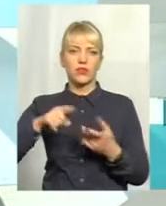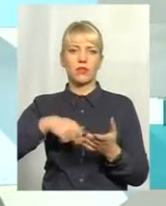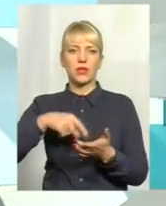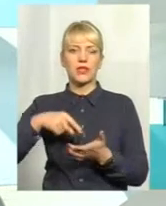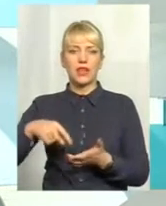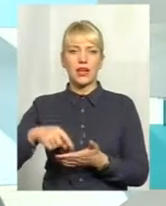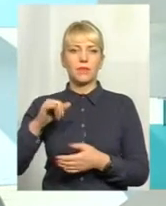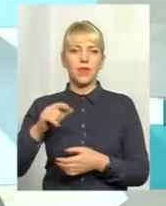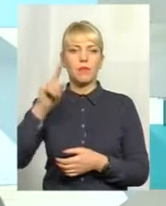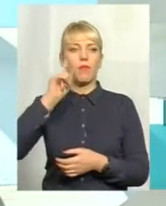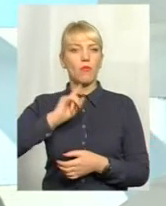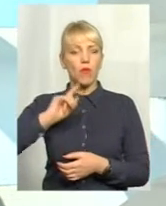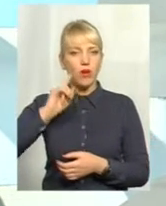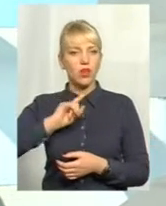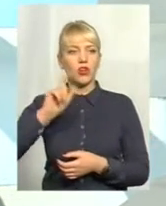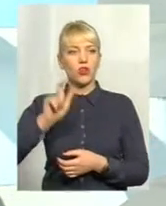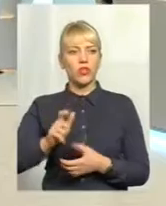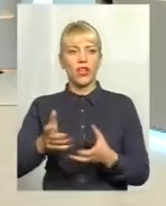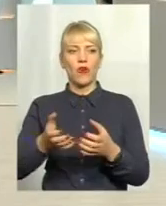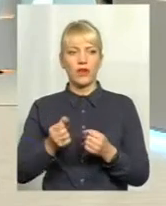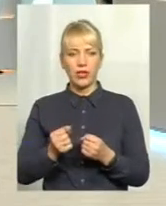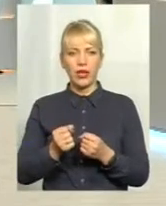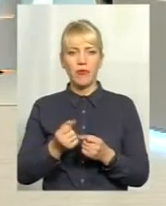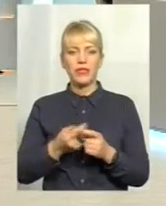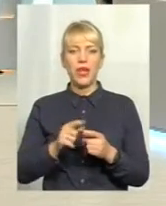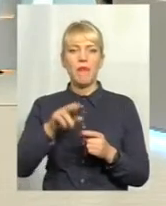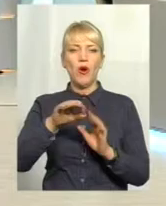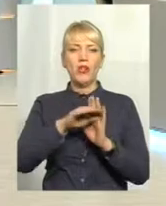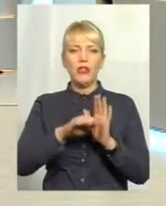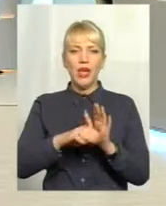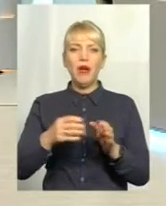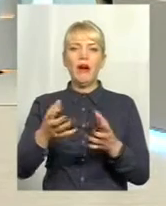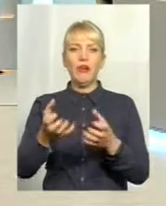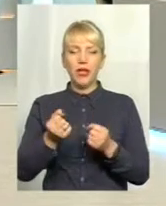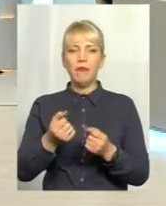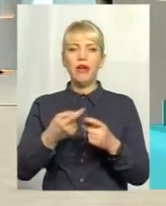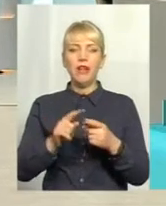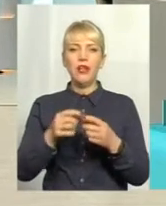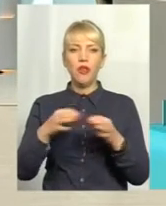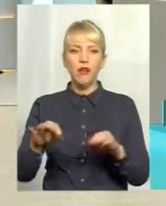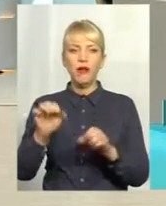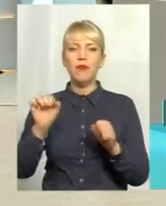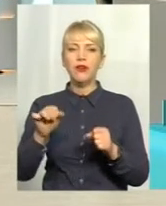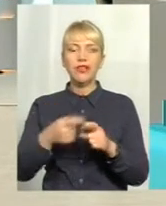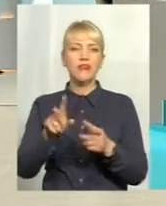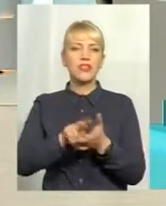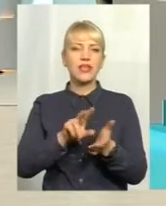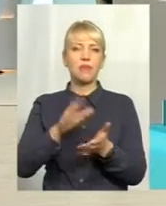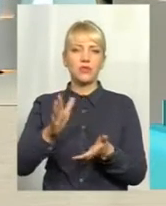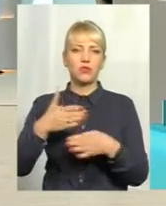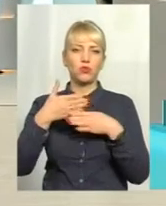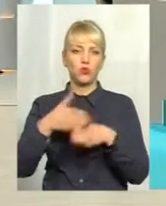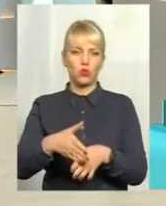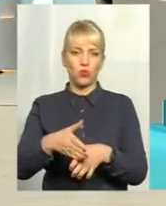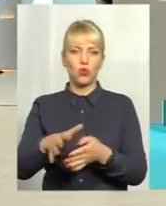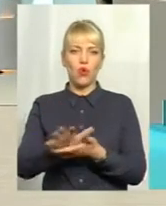І поки людина отримається, ну, по системі дотримається цей дозвіл, можливо, вже відеозапис і буде. Ну, це видалений через те,